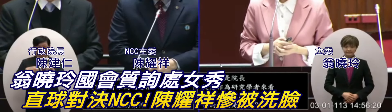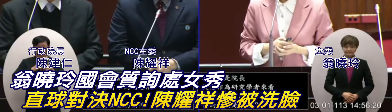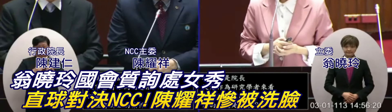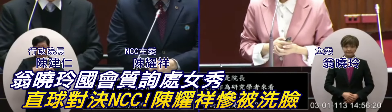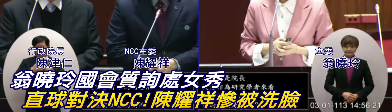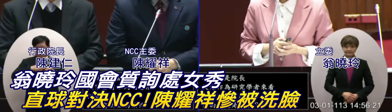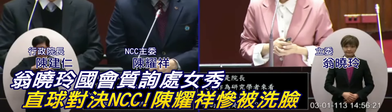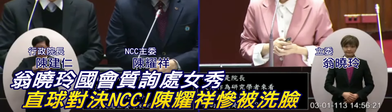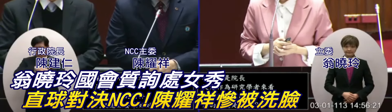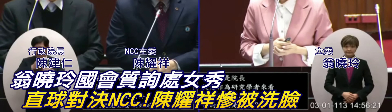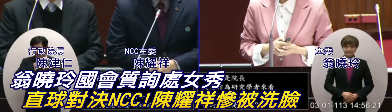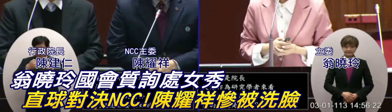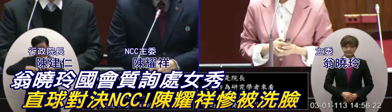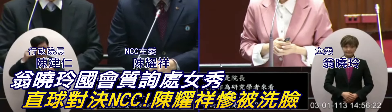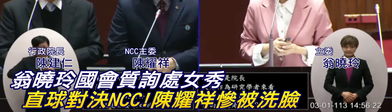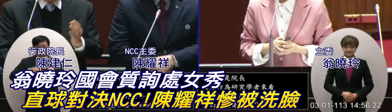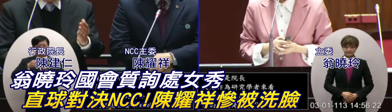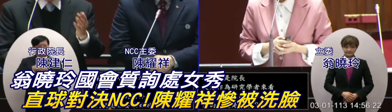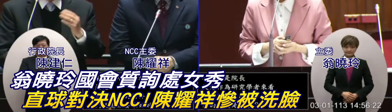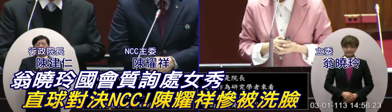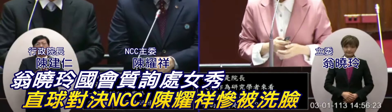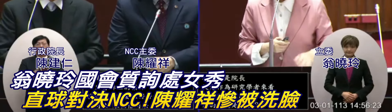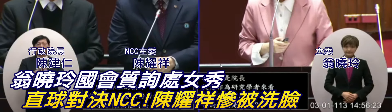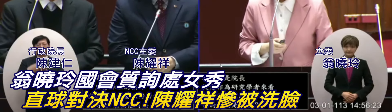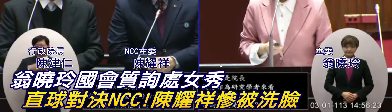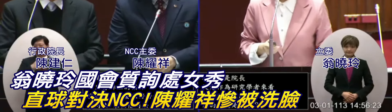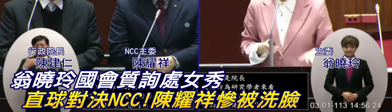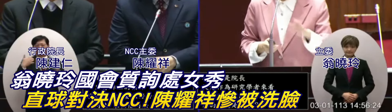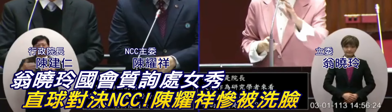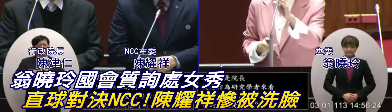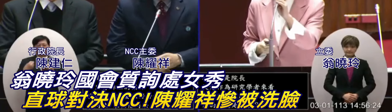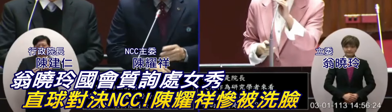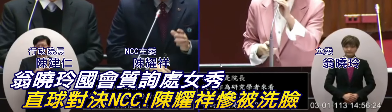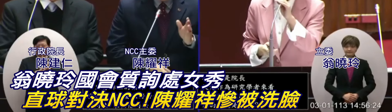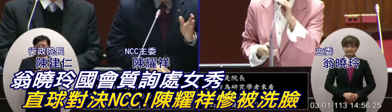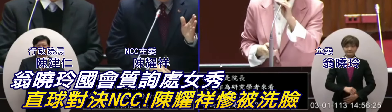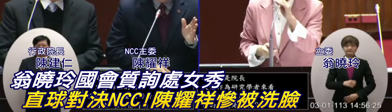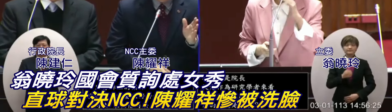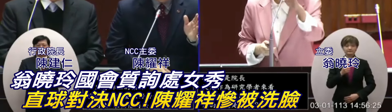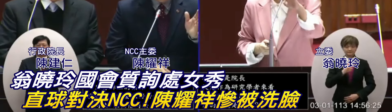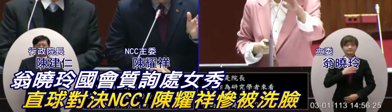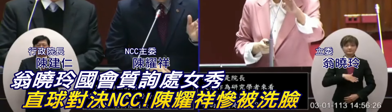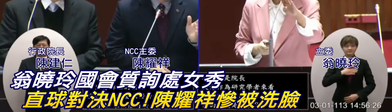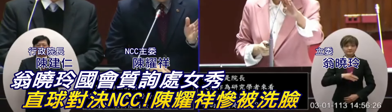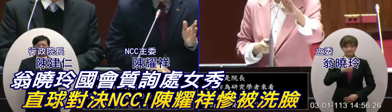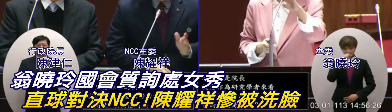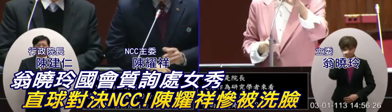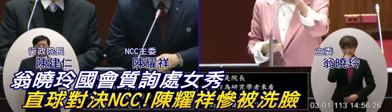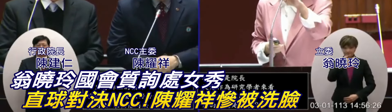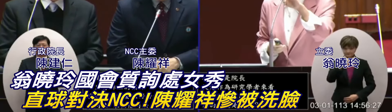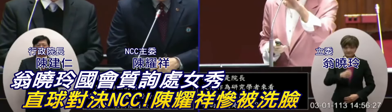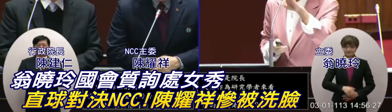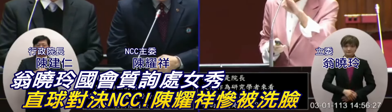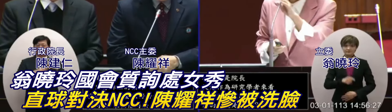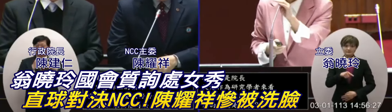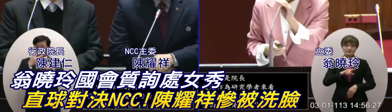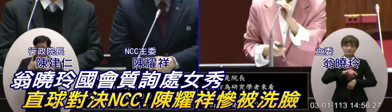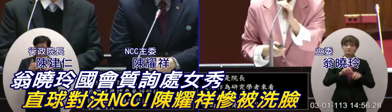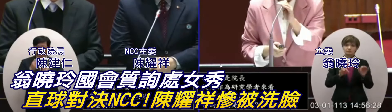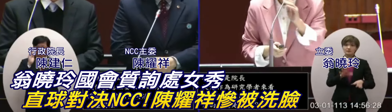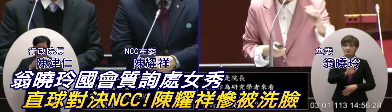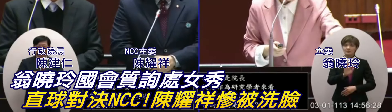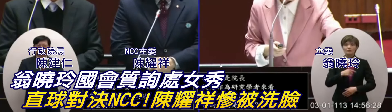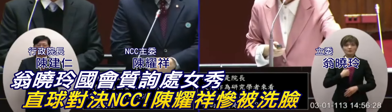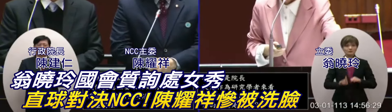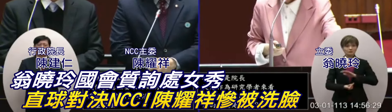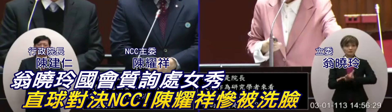过很好的审判，审判的结果呢，你也很清楚，我就不用再多说。 好的 ，OK， 好了，谢谢。我接下来不要浪费我的时间，